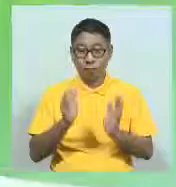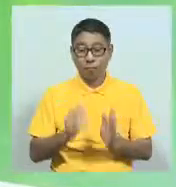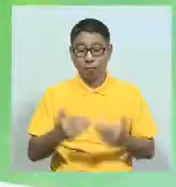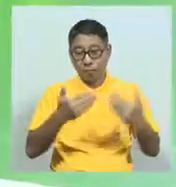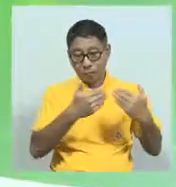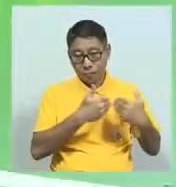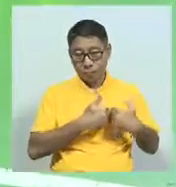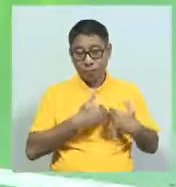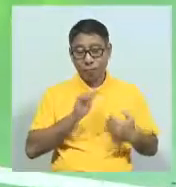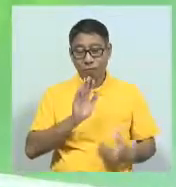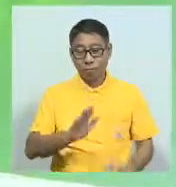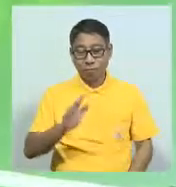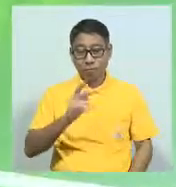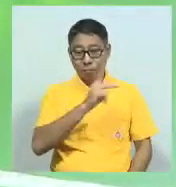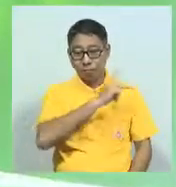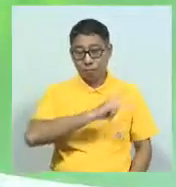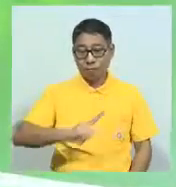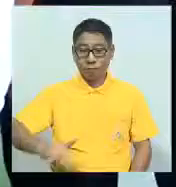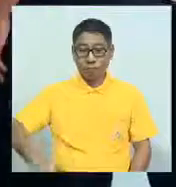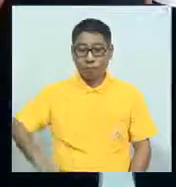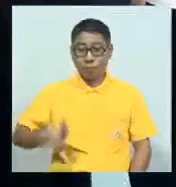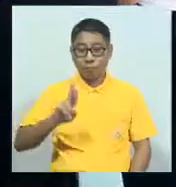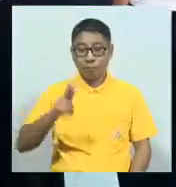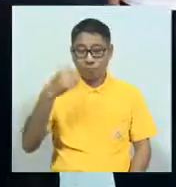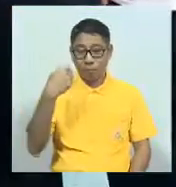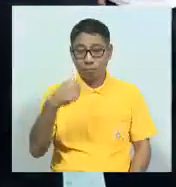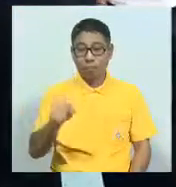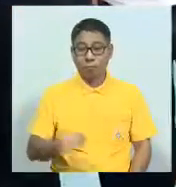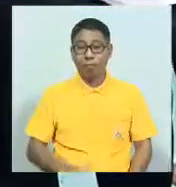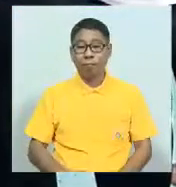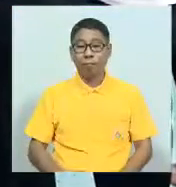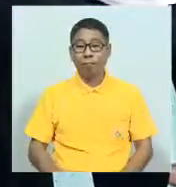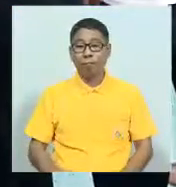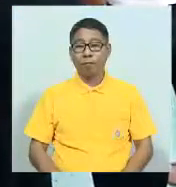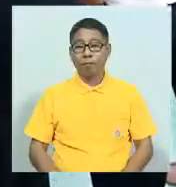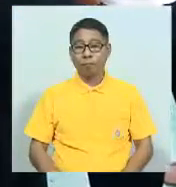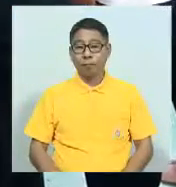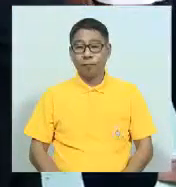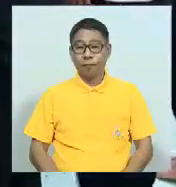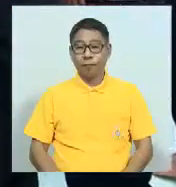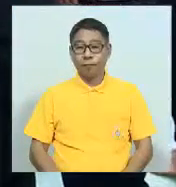างก็ซาบซึ้งในพระมหากรุณาธิคุณของพระบาทสมเด็จพระวชิรเกล้าเจ้าอยู่หัวครับ